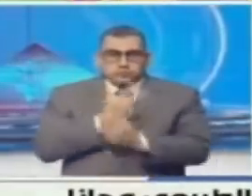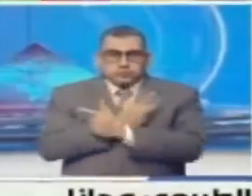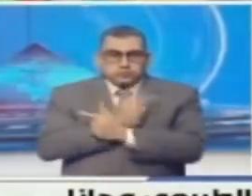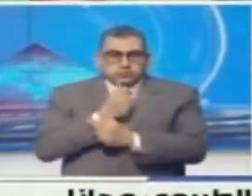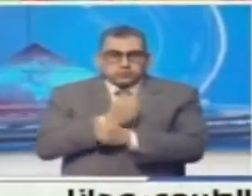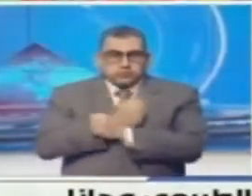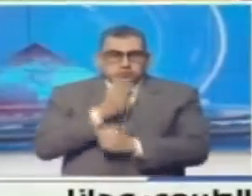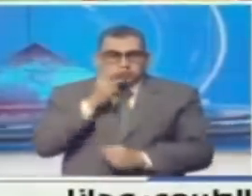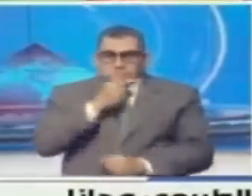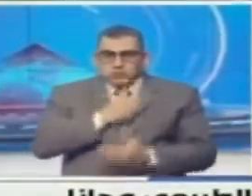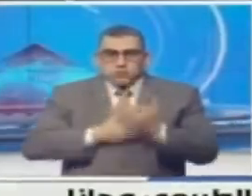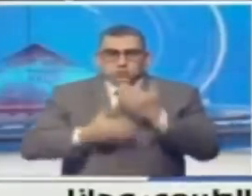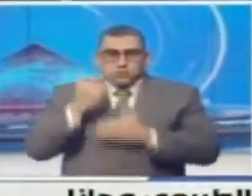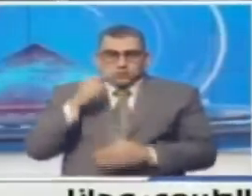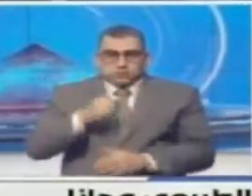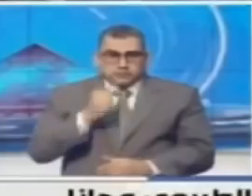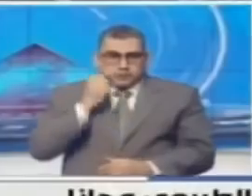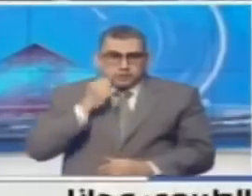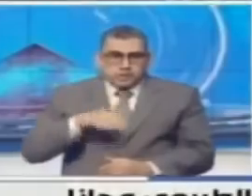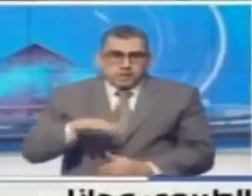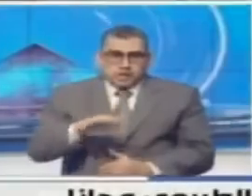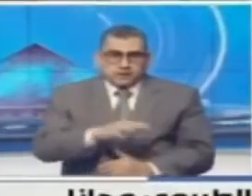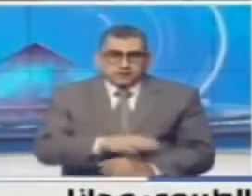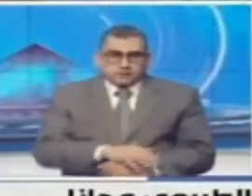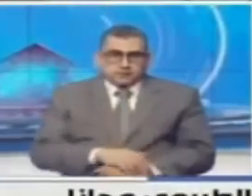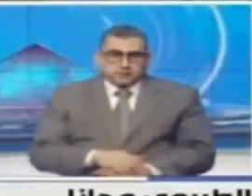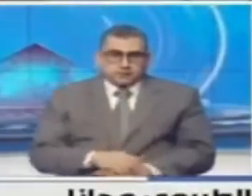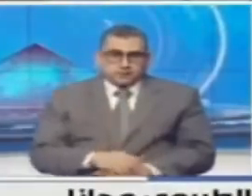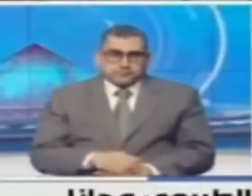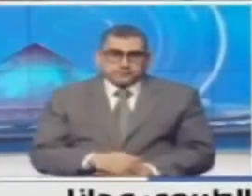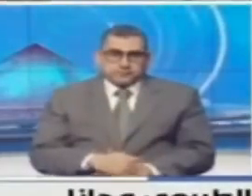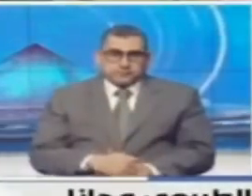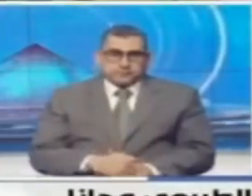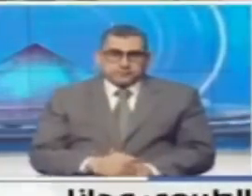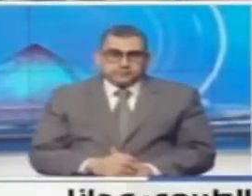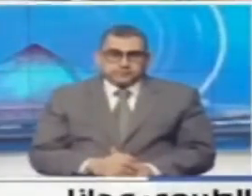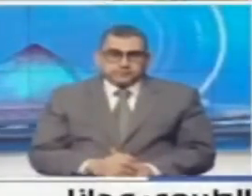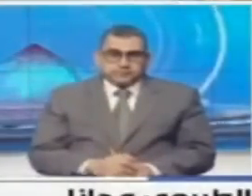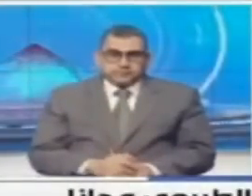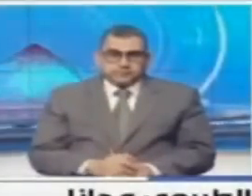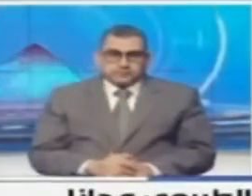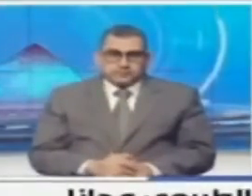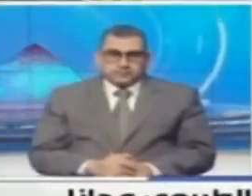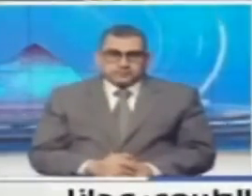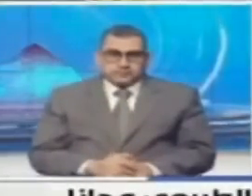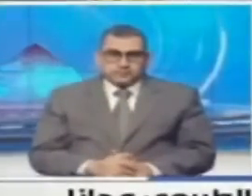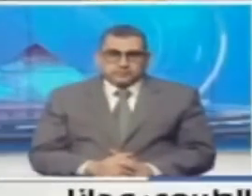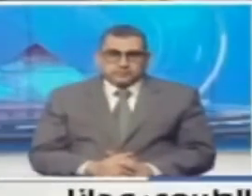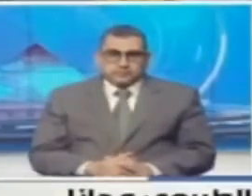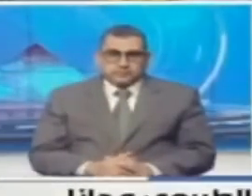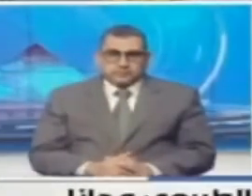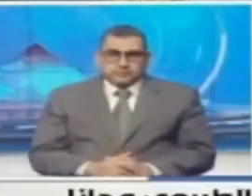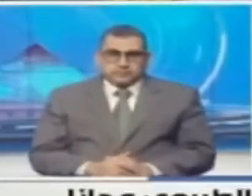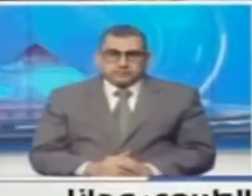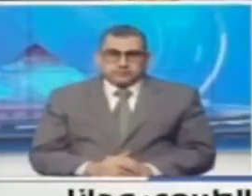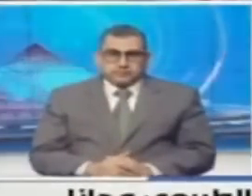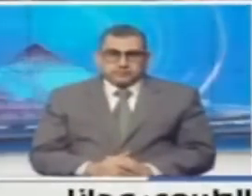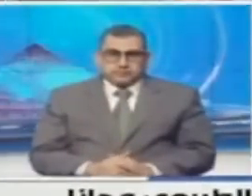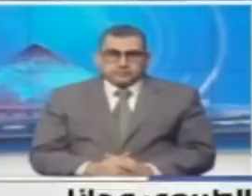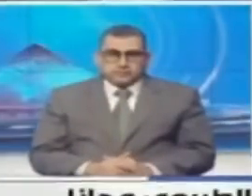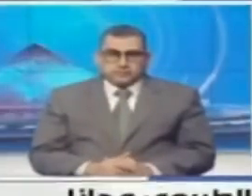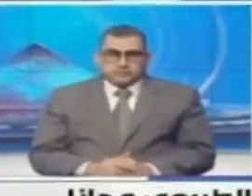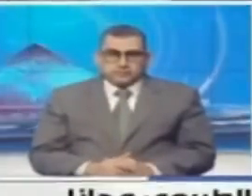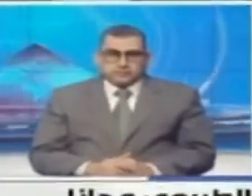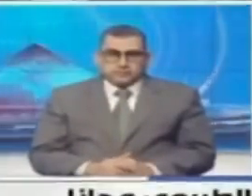الإنسانية. أسواني أنا مش أي حد، أسواني أنا مش أي